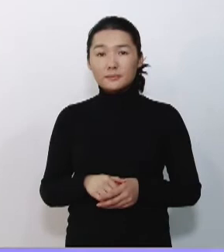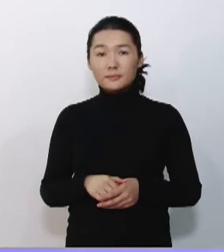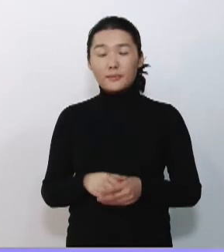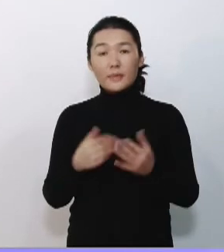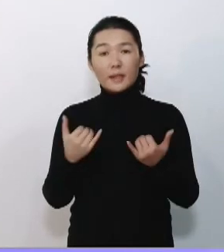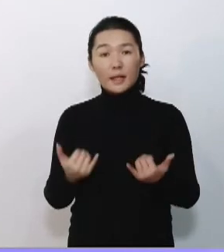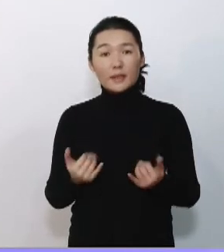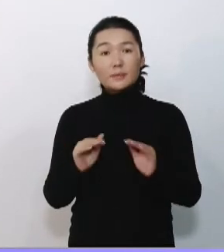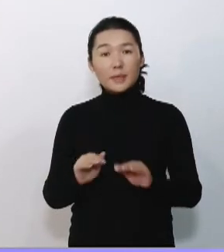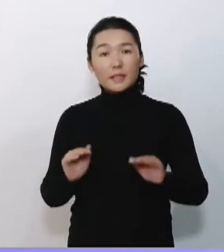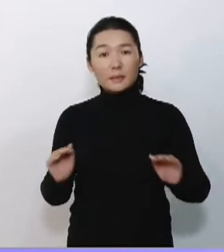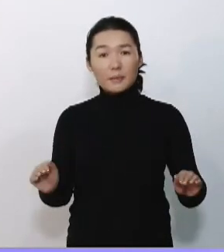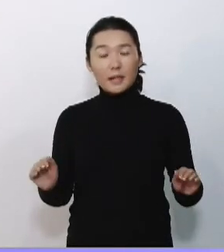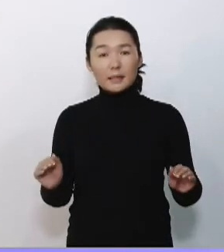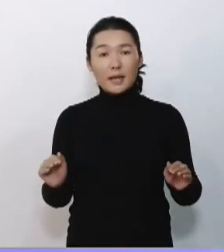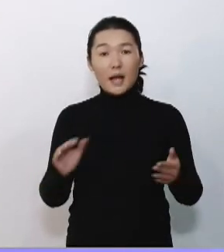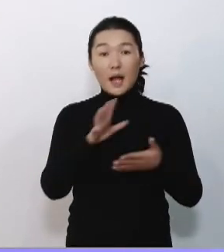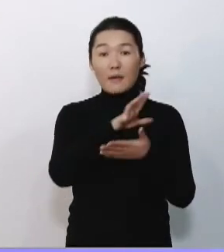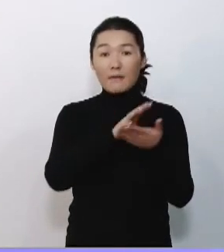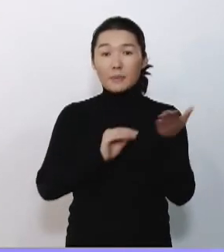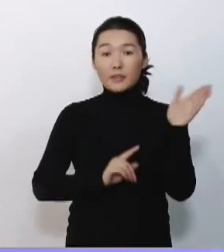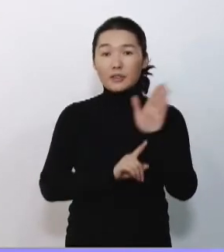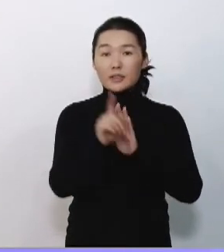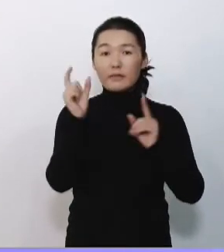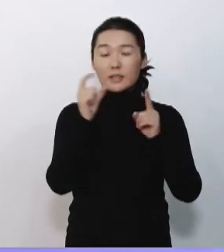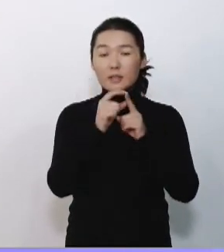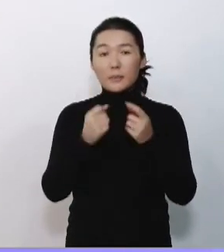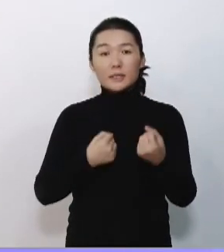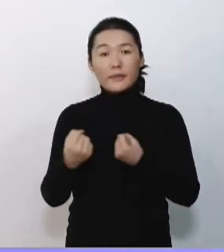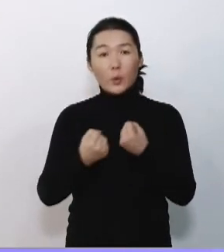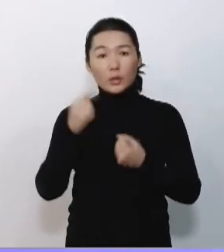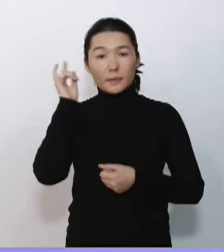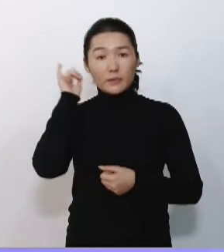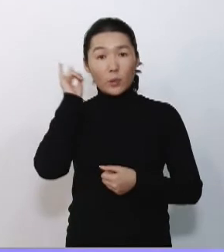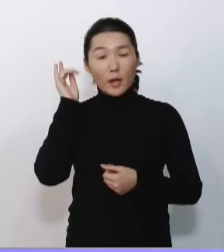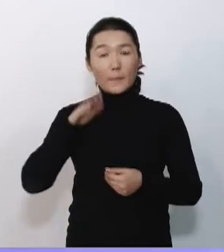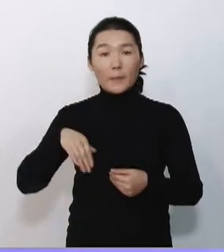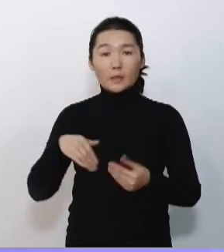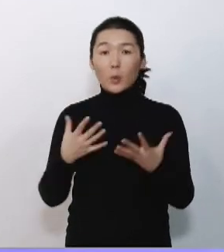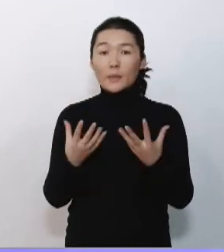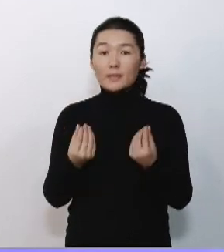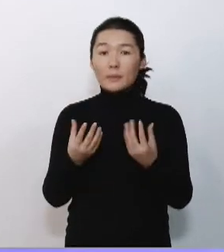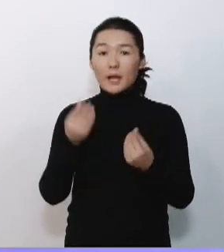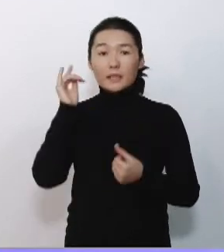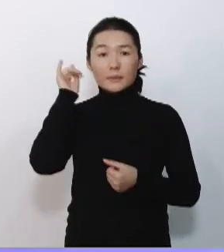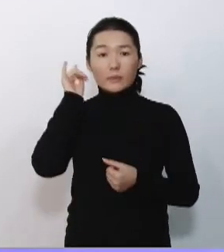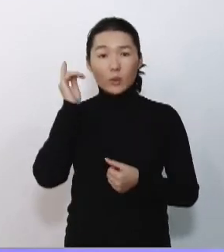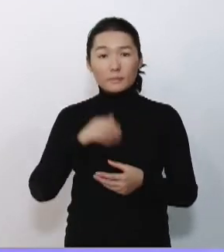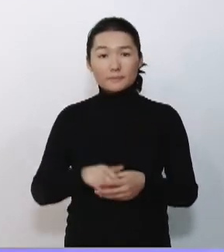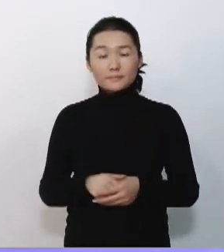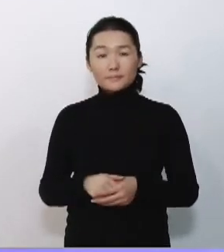А теперь, ребята, выпишите сначала слова с твердым звуком, потом с мягким звуком.